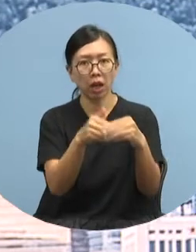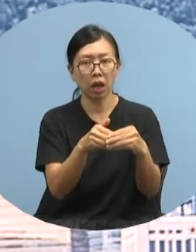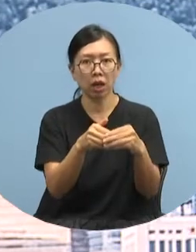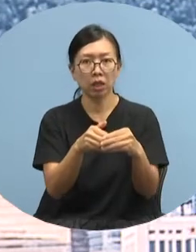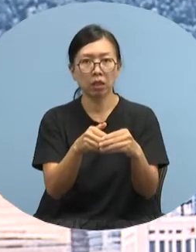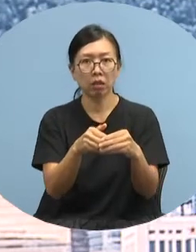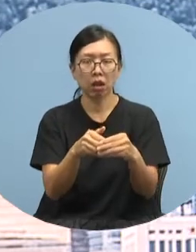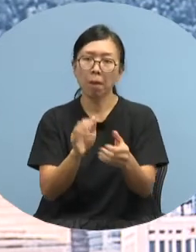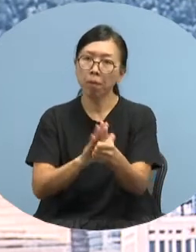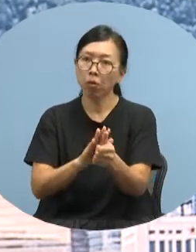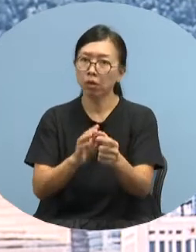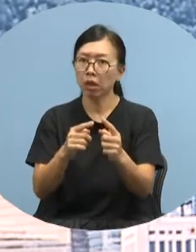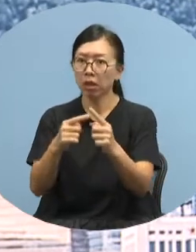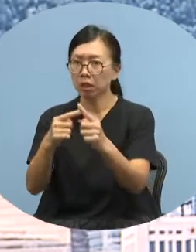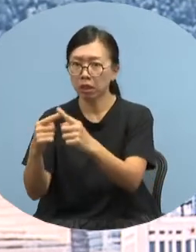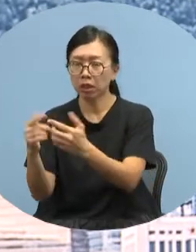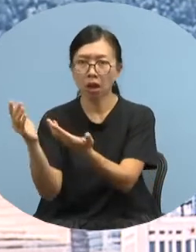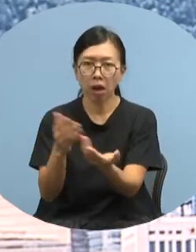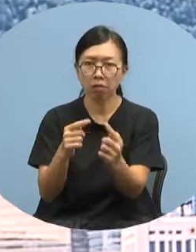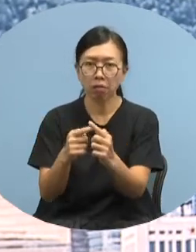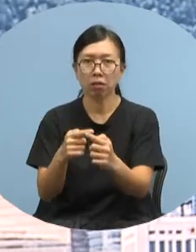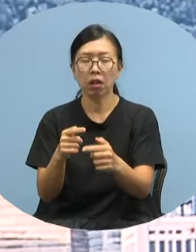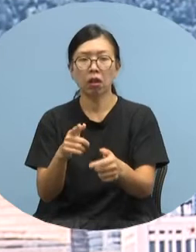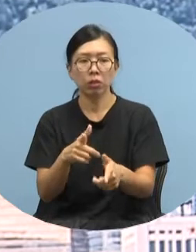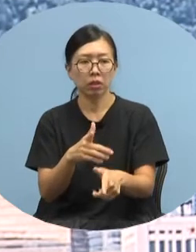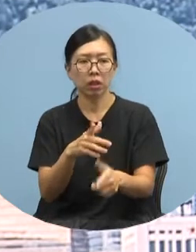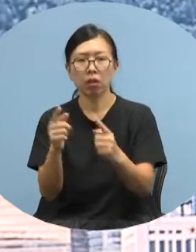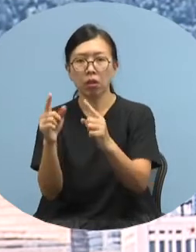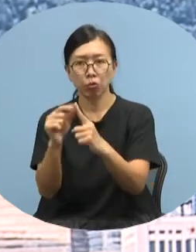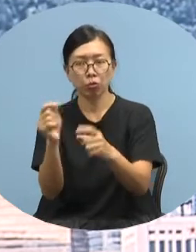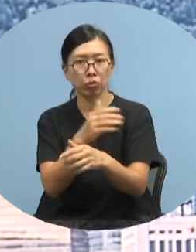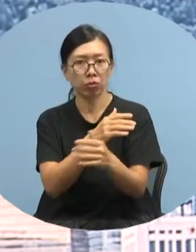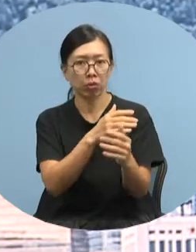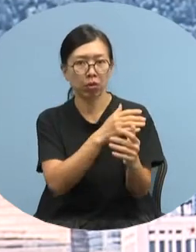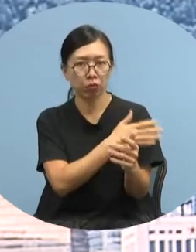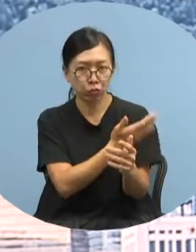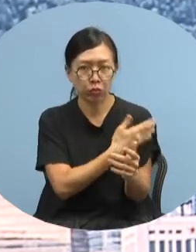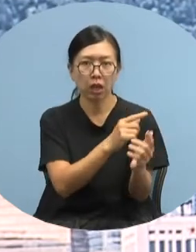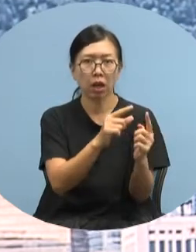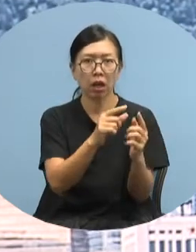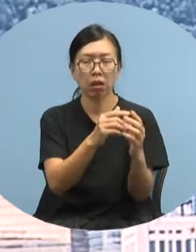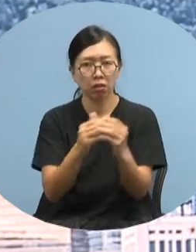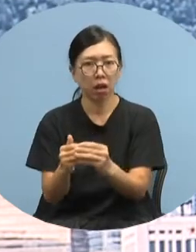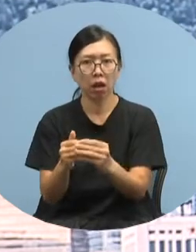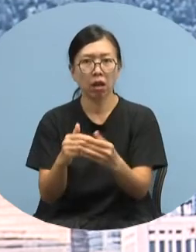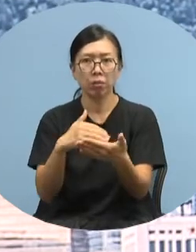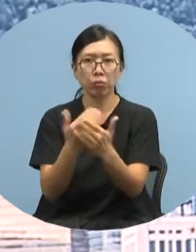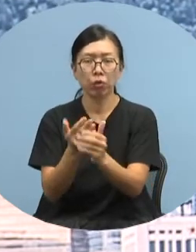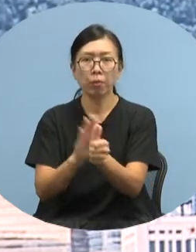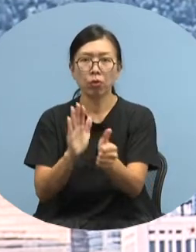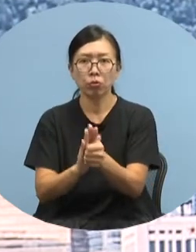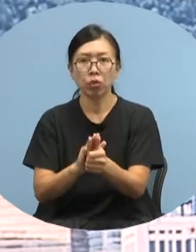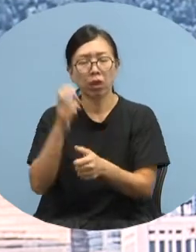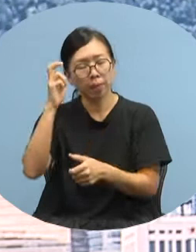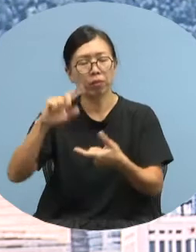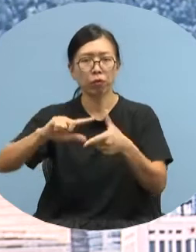人或者帶團的人呢都有更加好的保障的時候呢，其實有助於呢我們找方法去怎樣去令到他